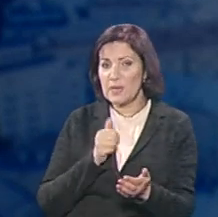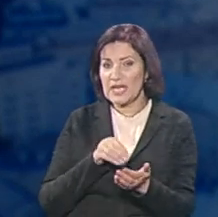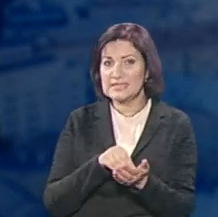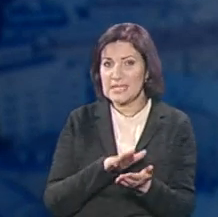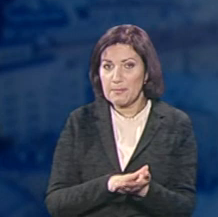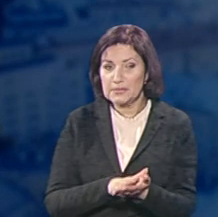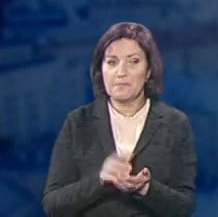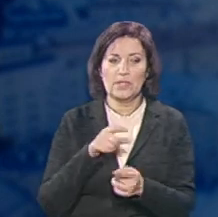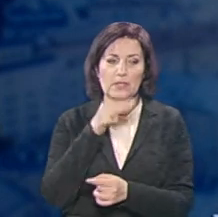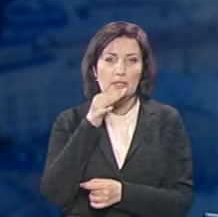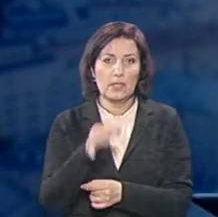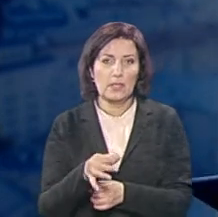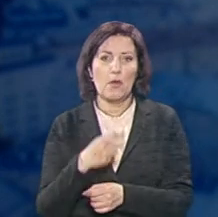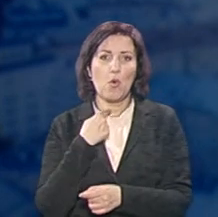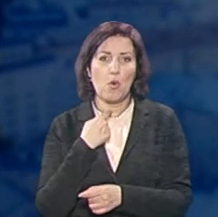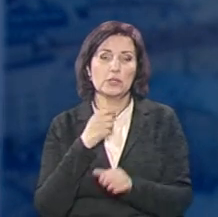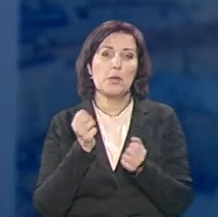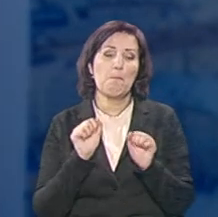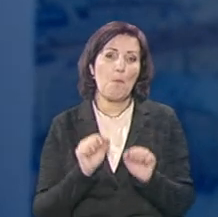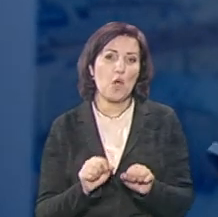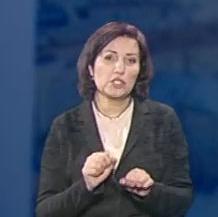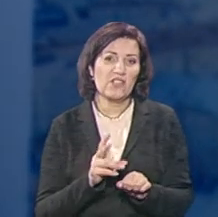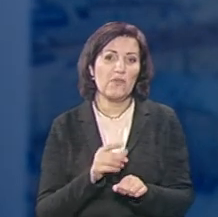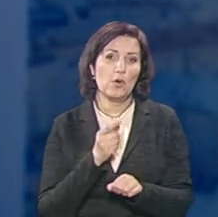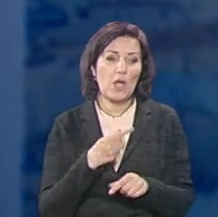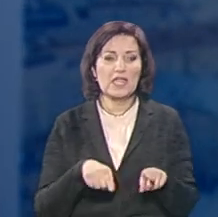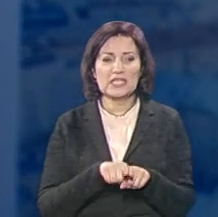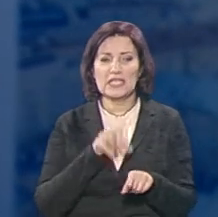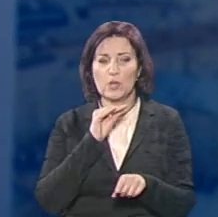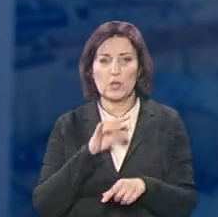аудіозаписи. Тоді він сказав, голос, можливо, його, але таких розмов не було.